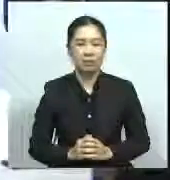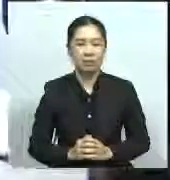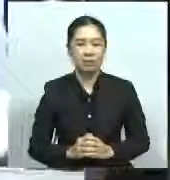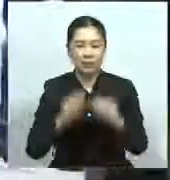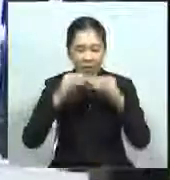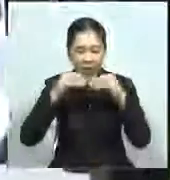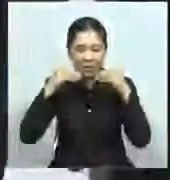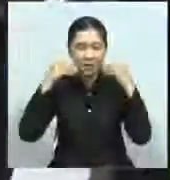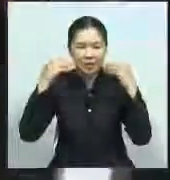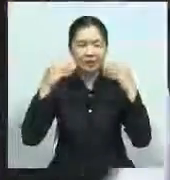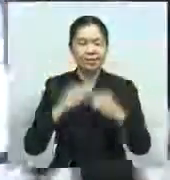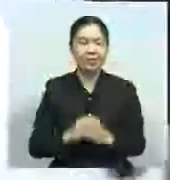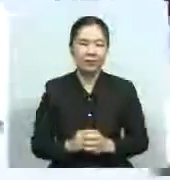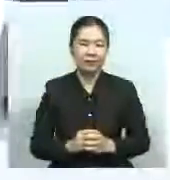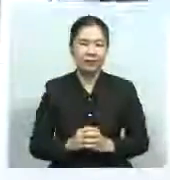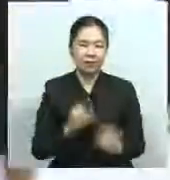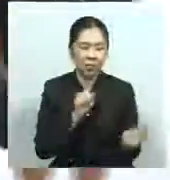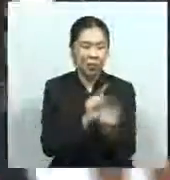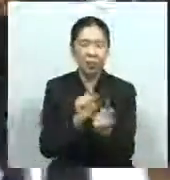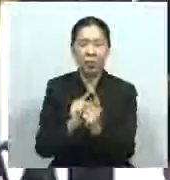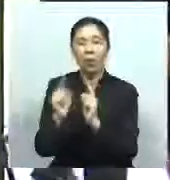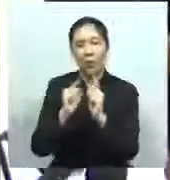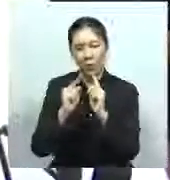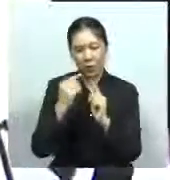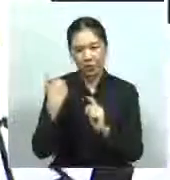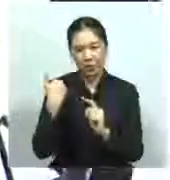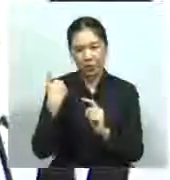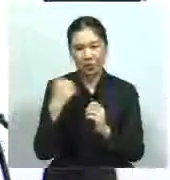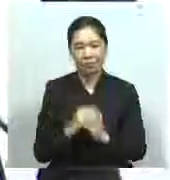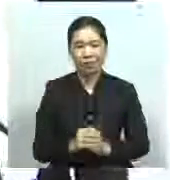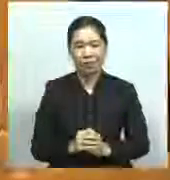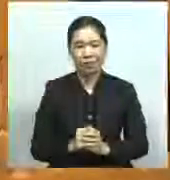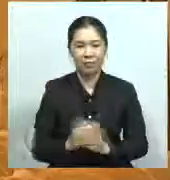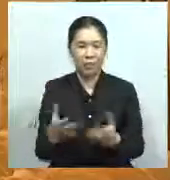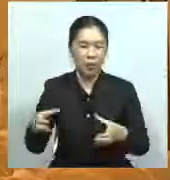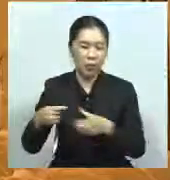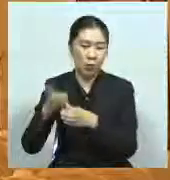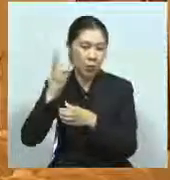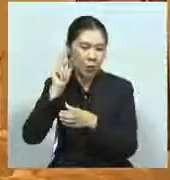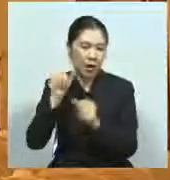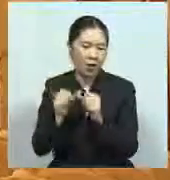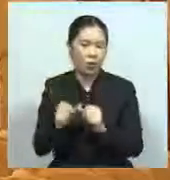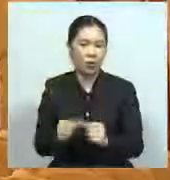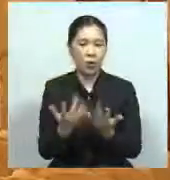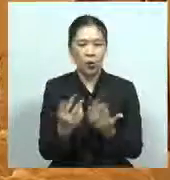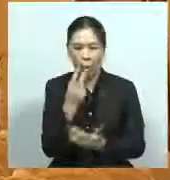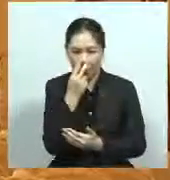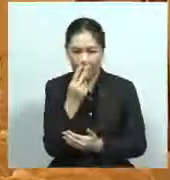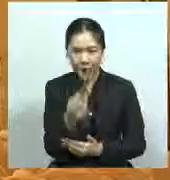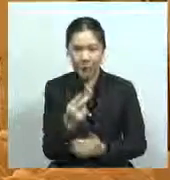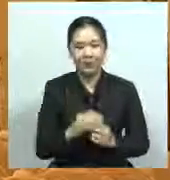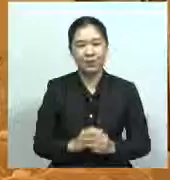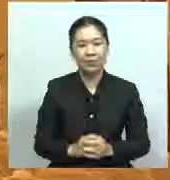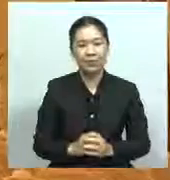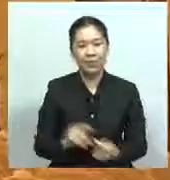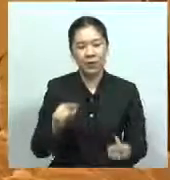ายิ้มแย้มแจ่มใสทักทายพูดคุยกับสื่อมวลชนนะคะที่มาปักหลักแล้วก็ติดตามเรื่องของพิธีครั้งสำคัญรวมถึง